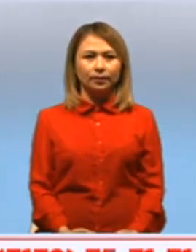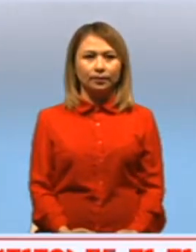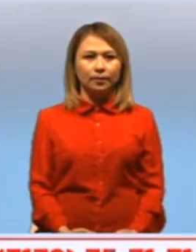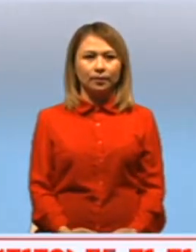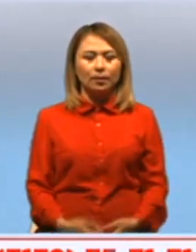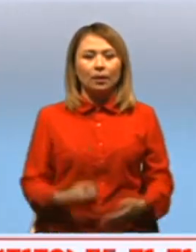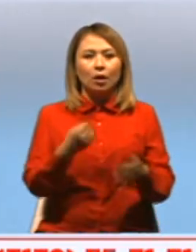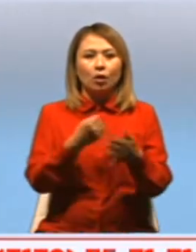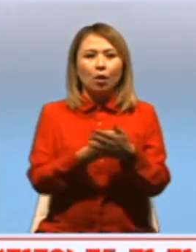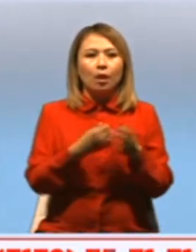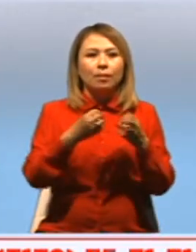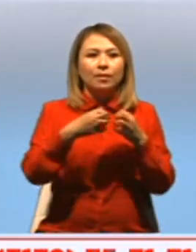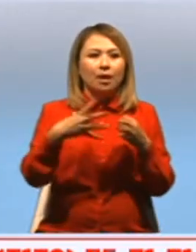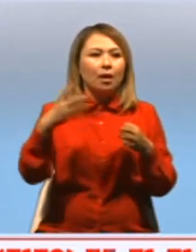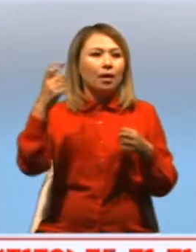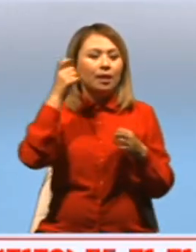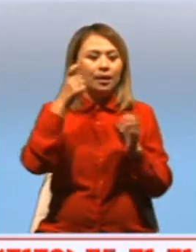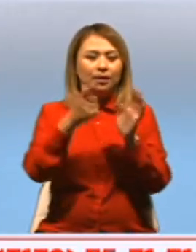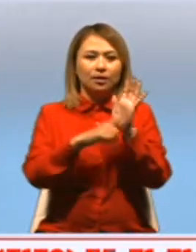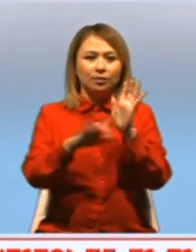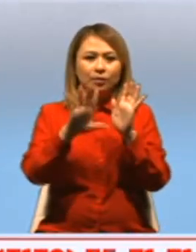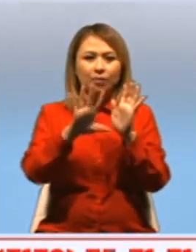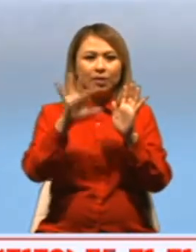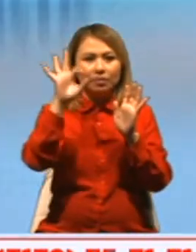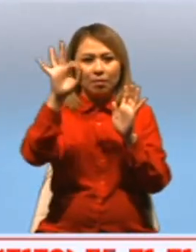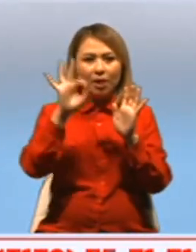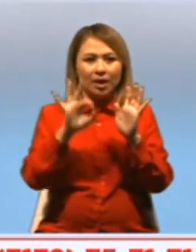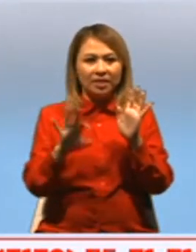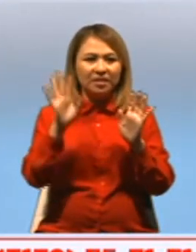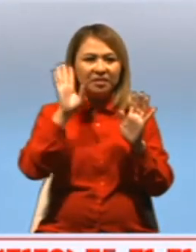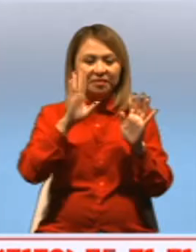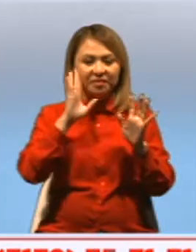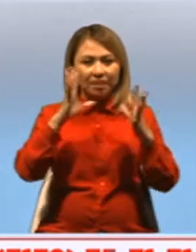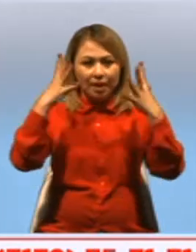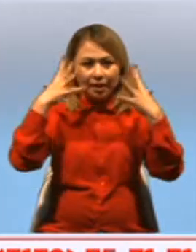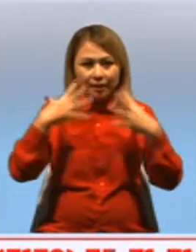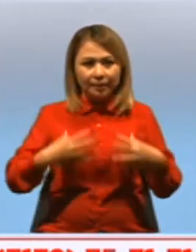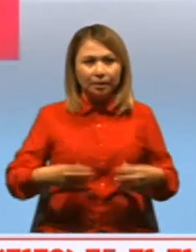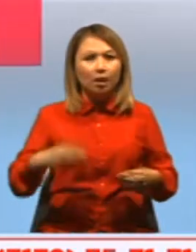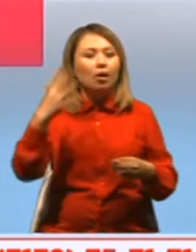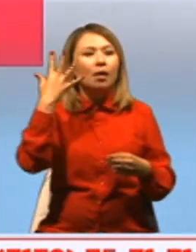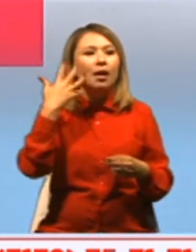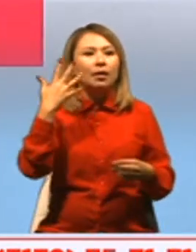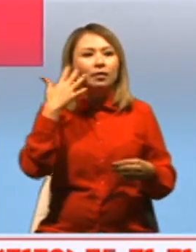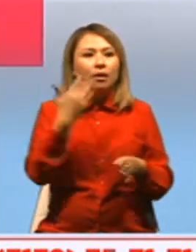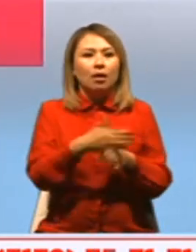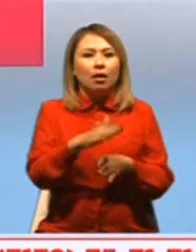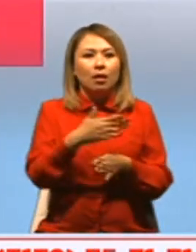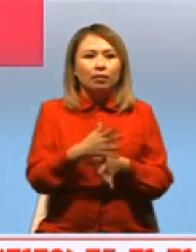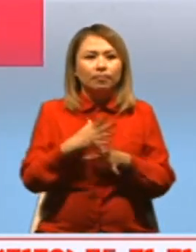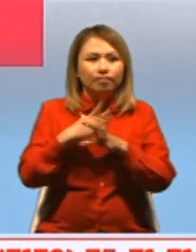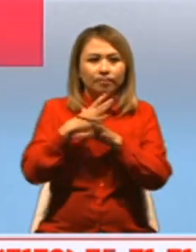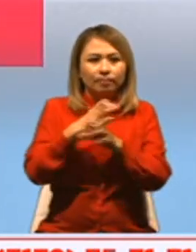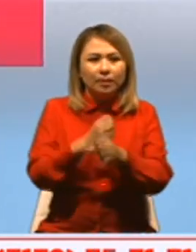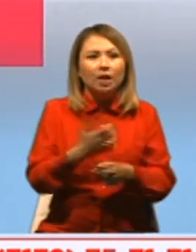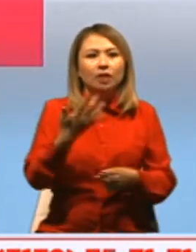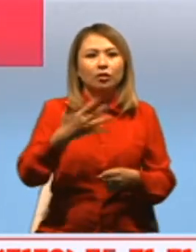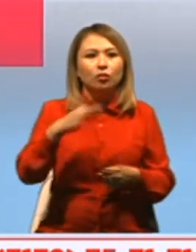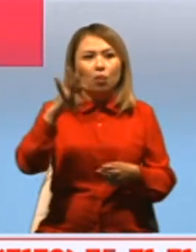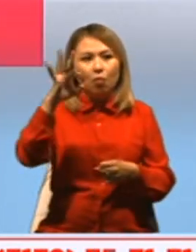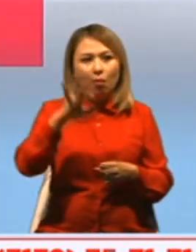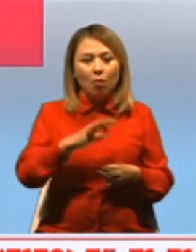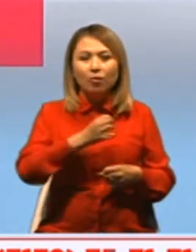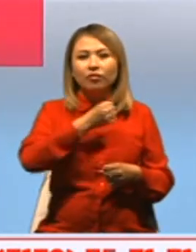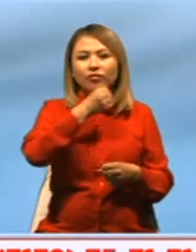15 жасқа дейін баланың ағзасы 75% судан тұрады екен. Ал өскен сайын бұл көрсеткіш шақырын азайып, 50%-ға төмендейді. Бұл